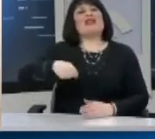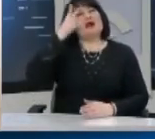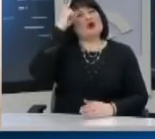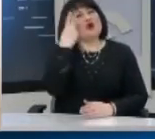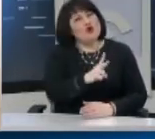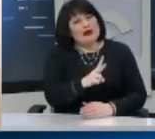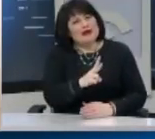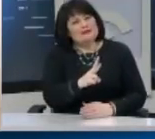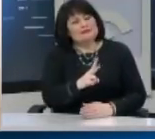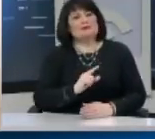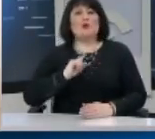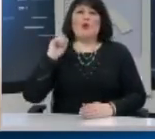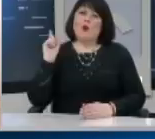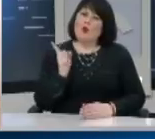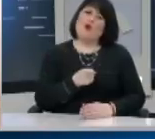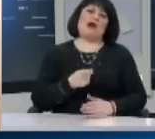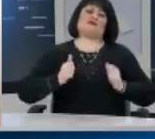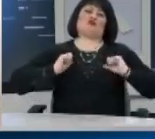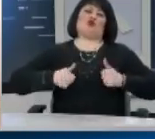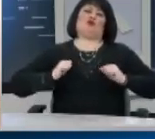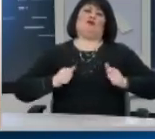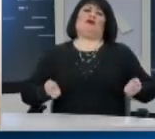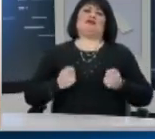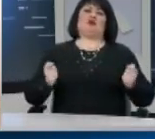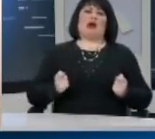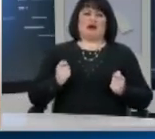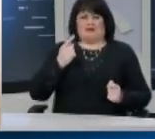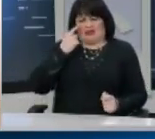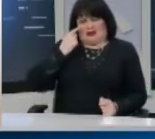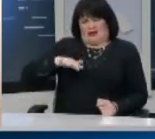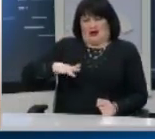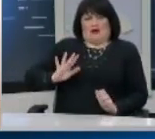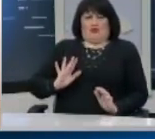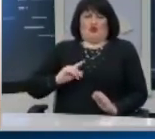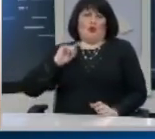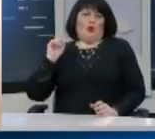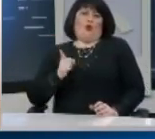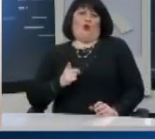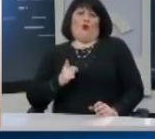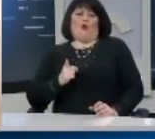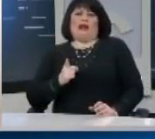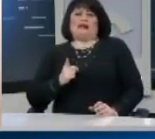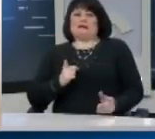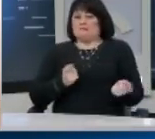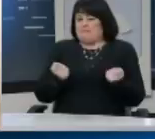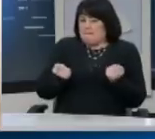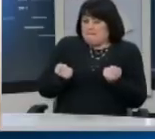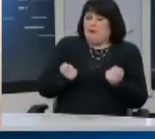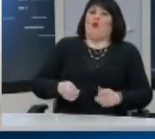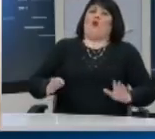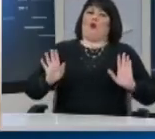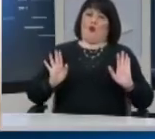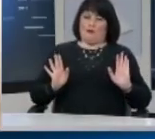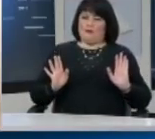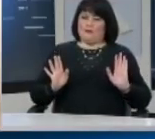γερμανούς και με όλες τις άλλες πρωτοβουλίες που δεν είναι όλες ύποπτες ούτε όλες καθοδηγούνται παραδείγματος